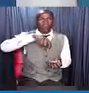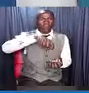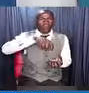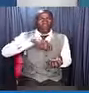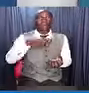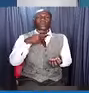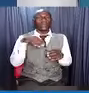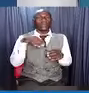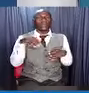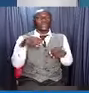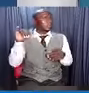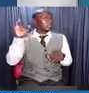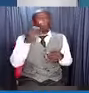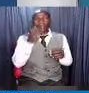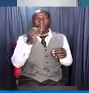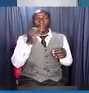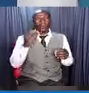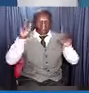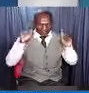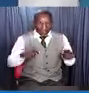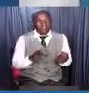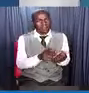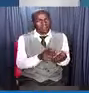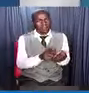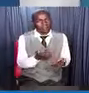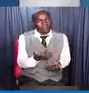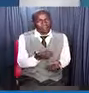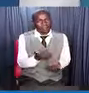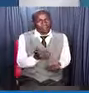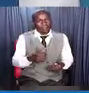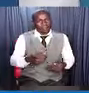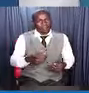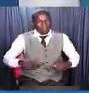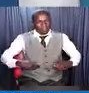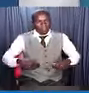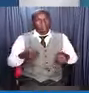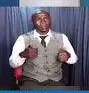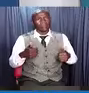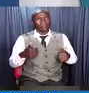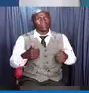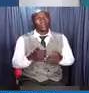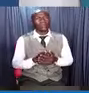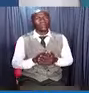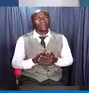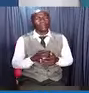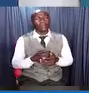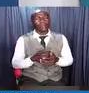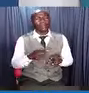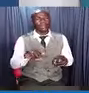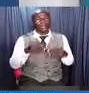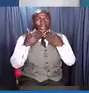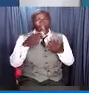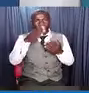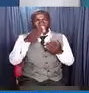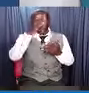Then you say that you didn't get food yesterday. Paka ugali. It's until you get some ugale. Lakini nashukuru siku hizi